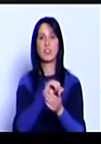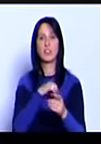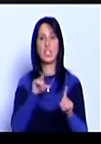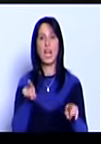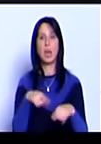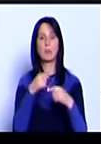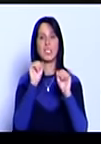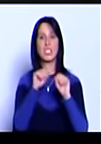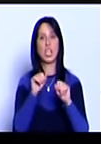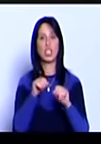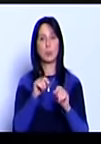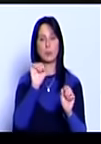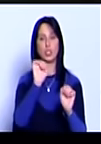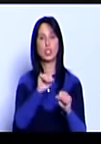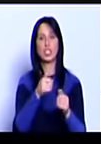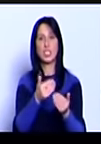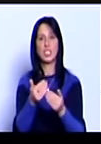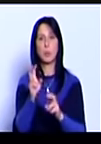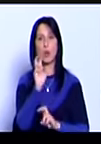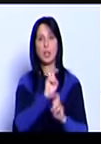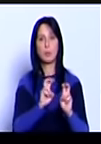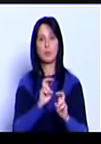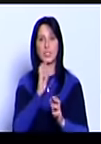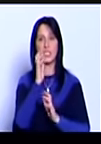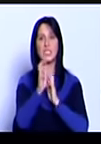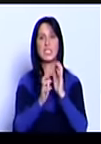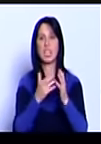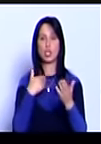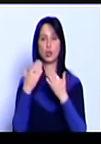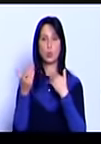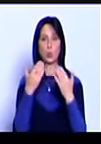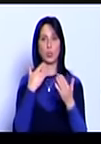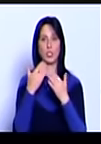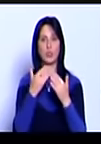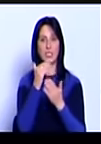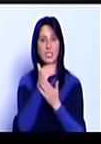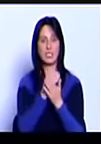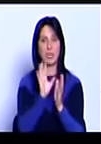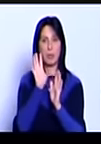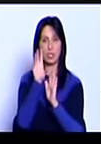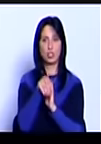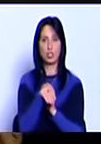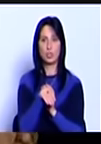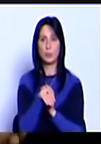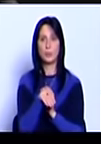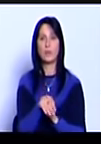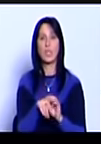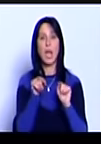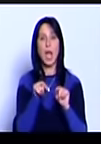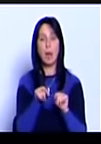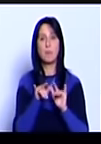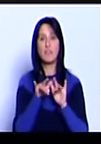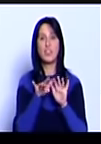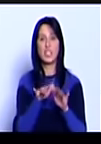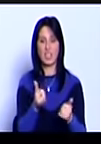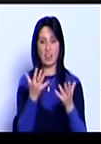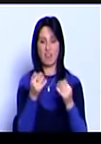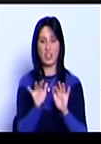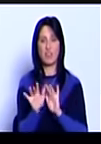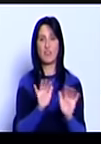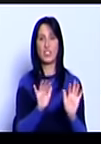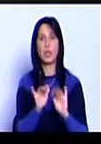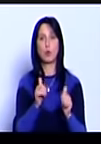თვითრეალიზების საშუალებებს და შესაძლებლობებს ეძებს საერთაშორისო ურთიერთობათა სისტემაში. და ამ ვითარებაში, დღევანდელ